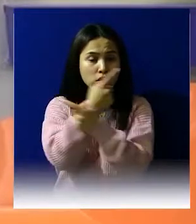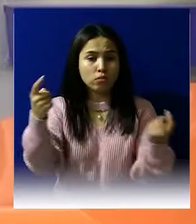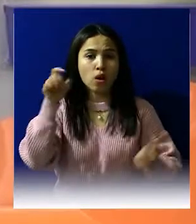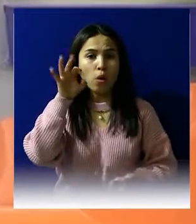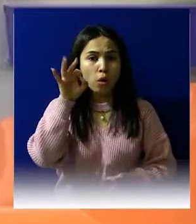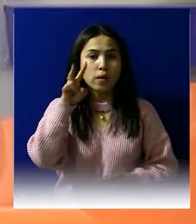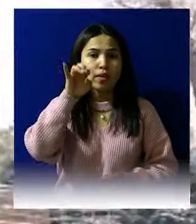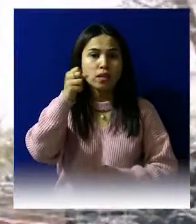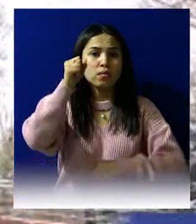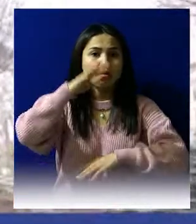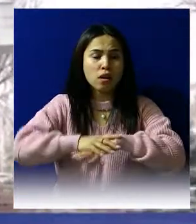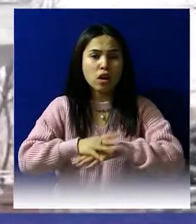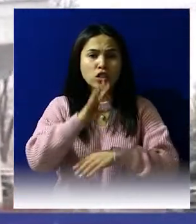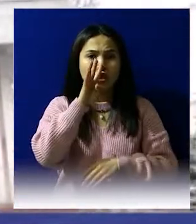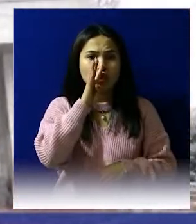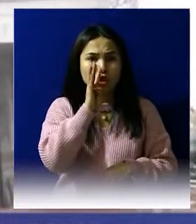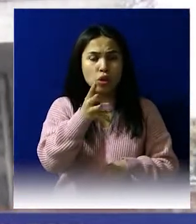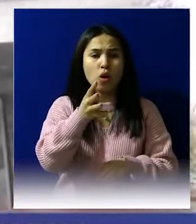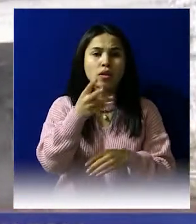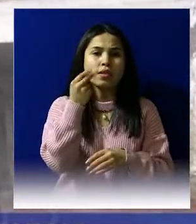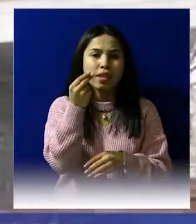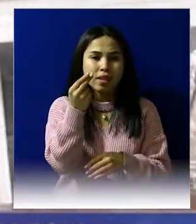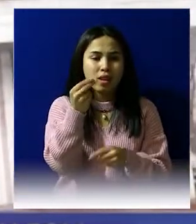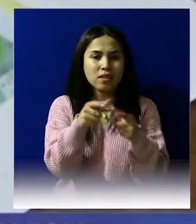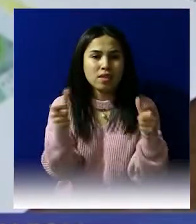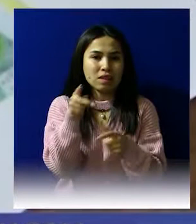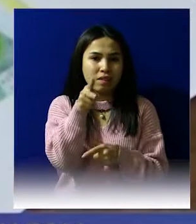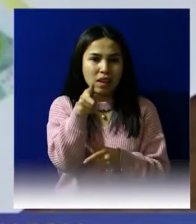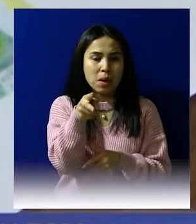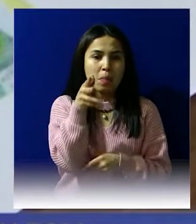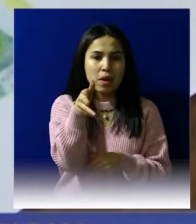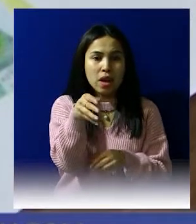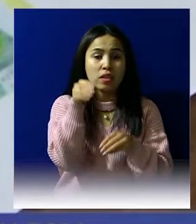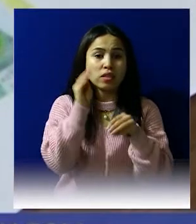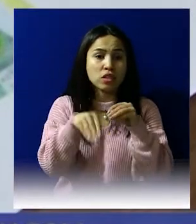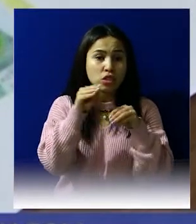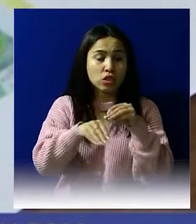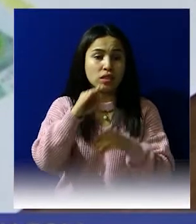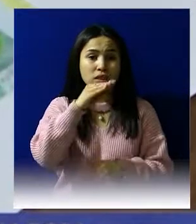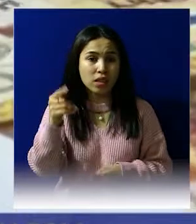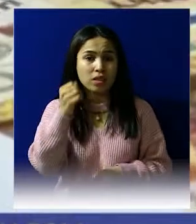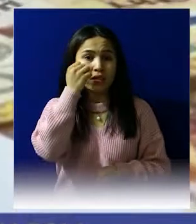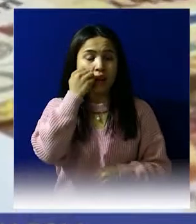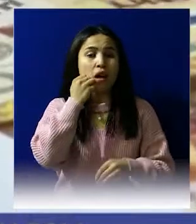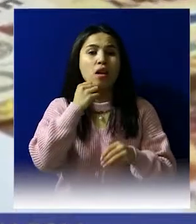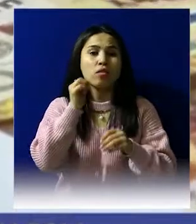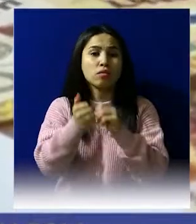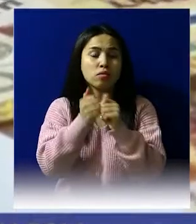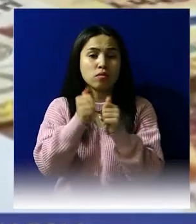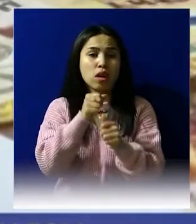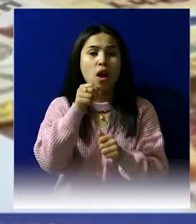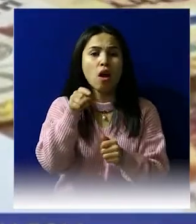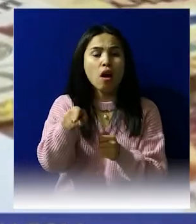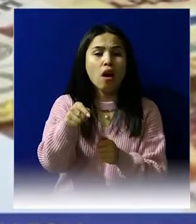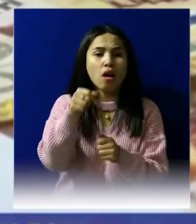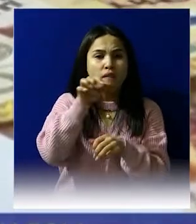банка. Ранее сообщалось, что в октябре Нацбанк завершил 4-летний период изъятия банкнот номиналами 2000-х,